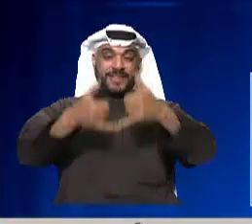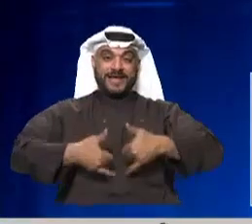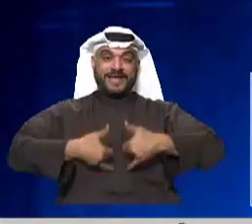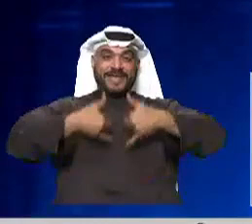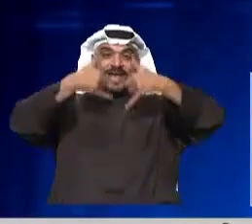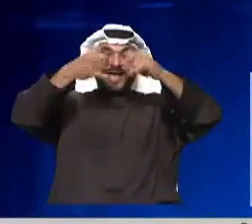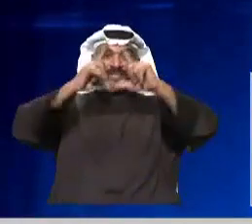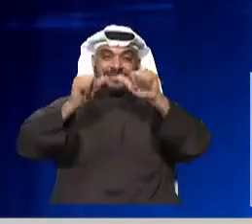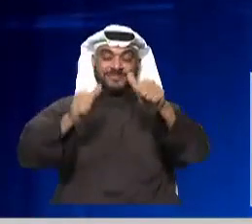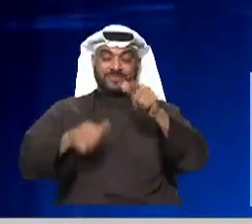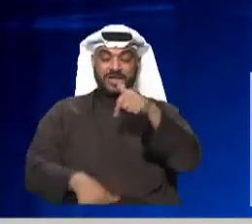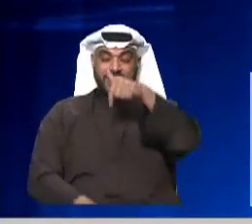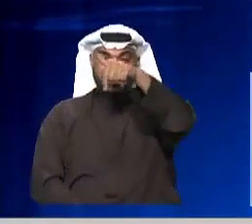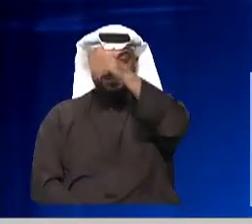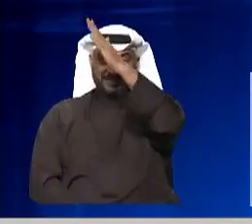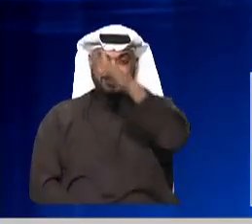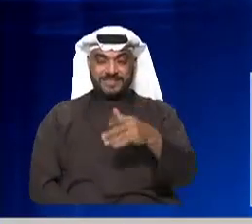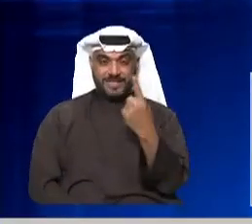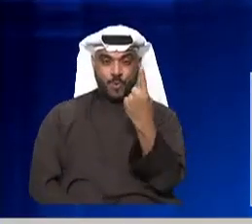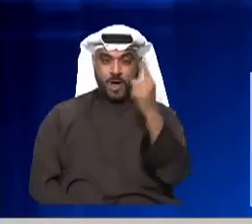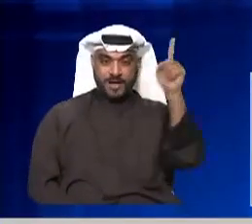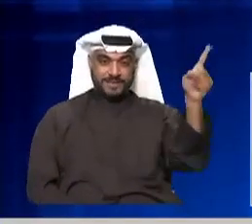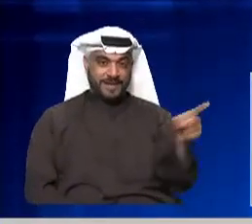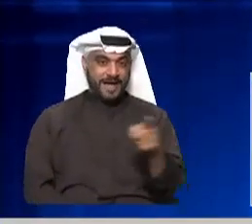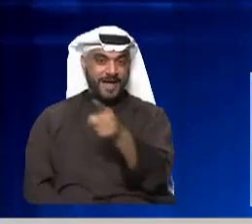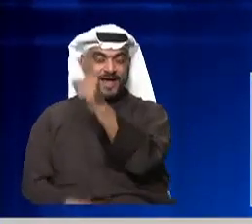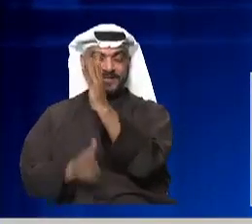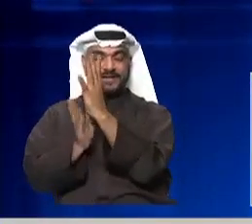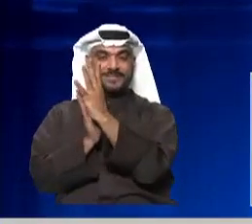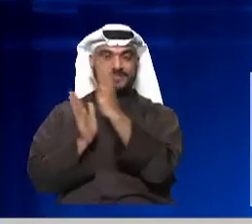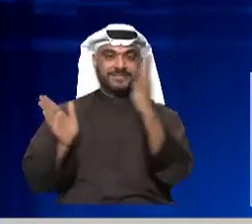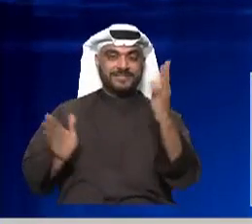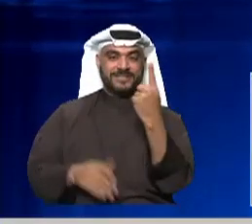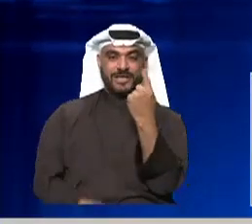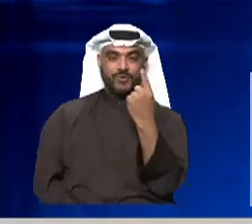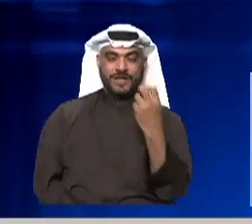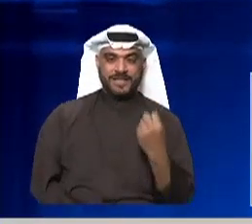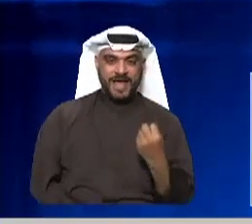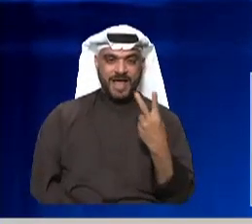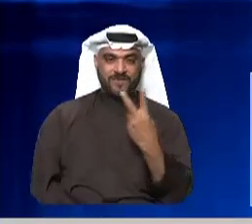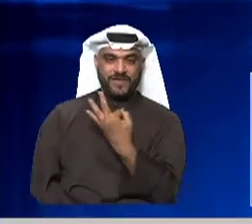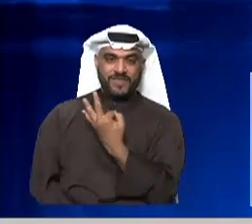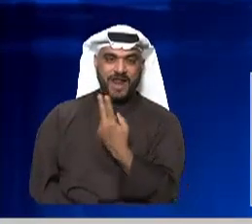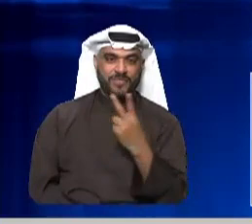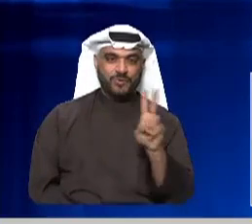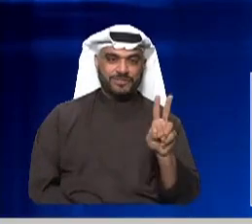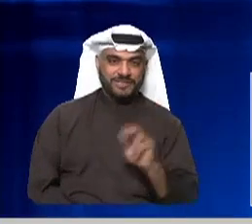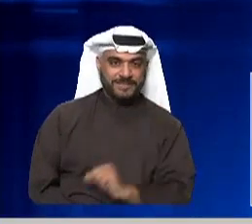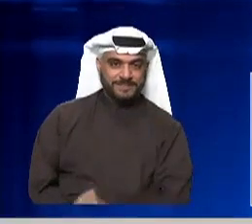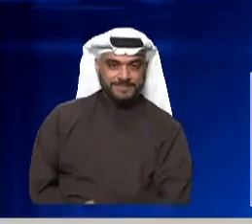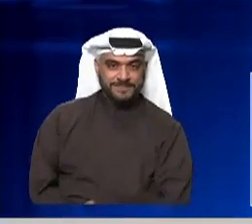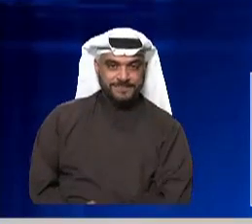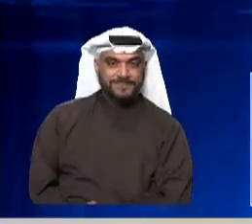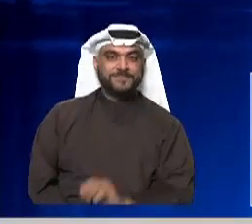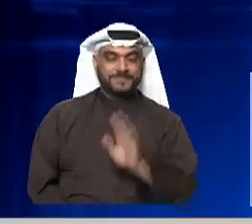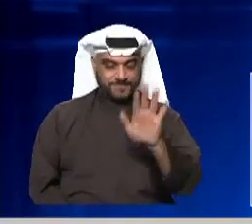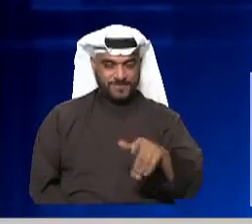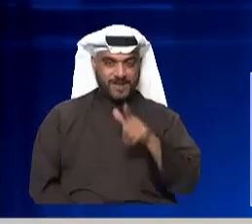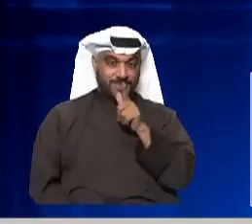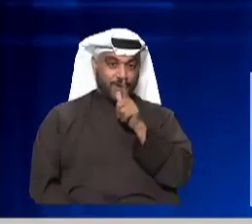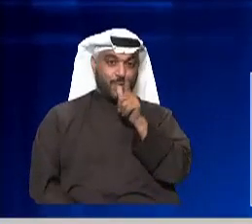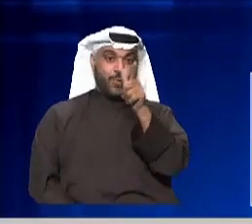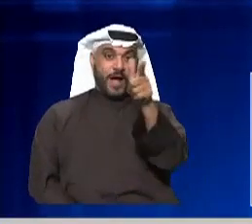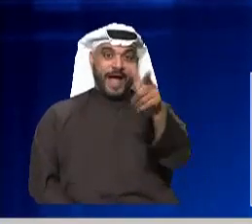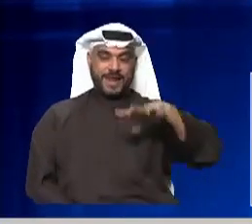خلال الفتره من السادس وحتى التاسعه عشر من يناير من عام 2000 و23 كما اعرب فيها